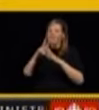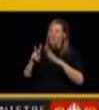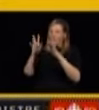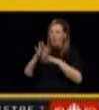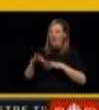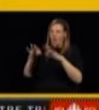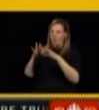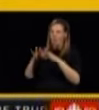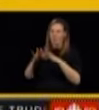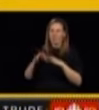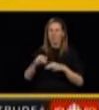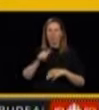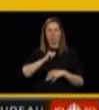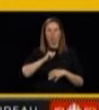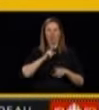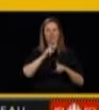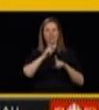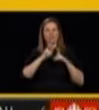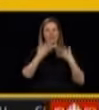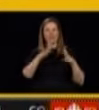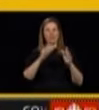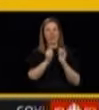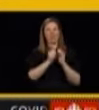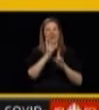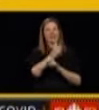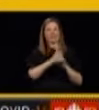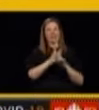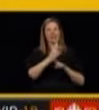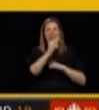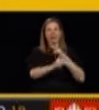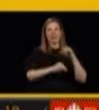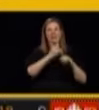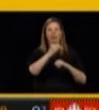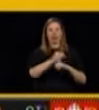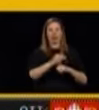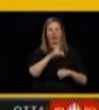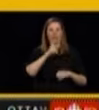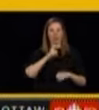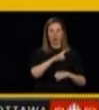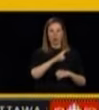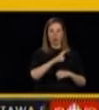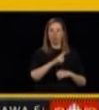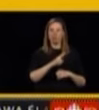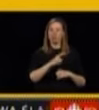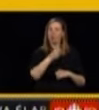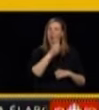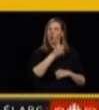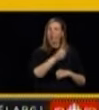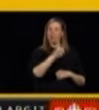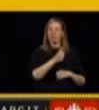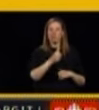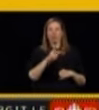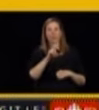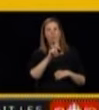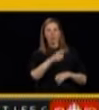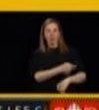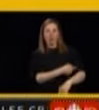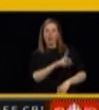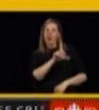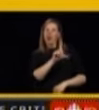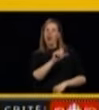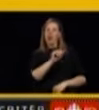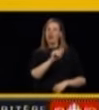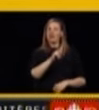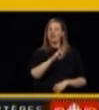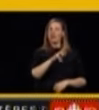directeur national de la cancérologie, Dr Latreille. Aujourd'hui, je parle régulièrement à la sous-ministre adjointe qui s'occupe aussi du